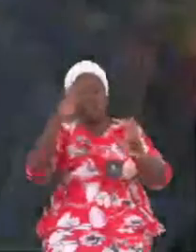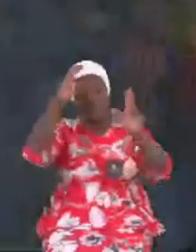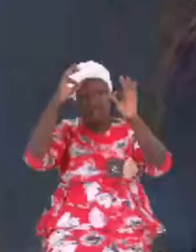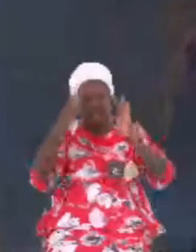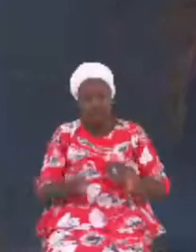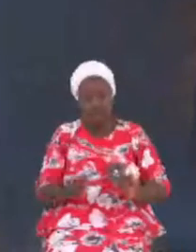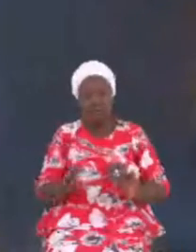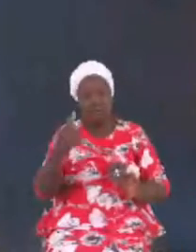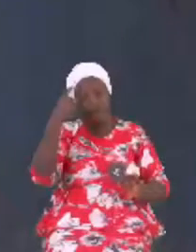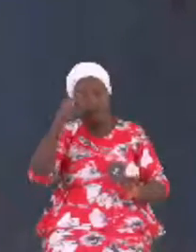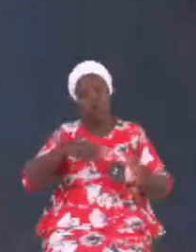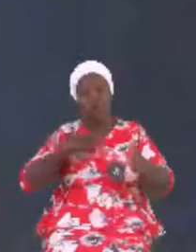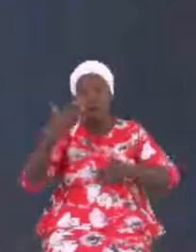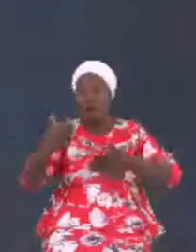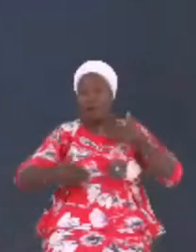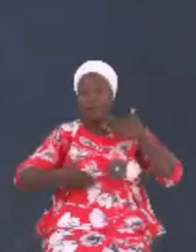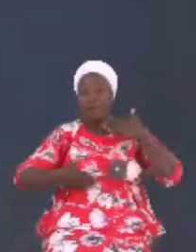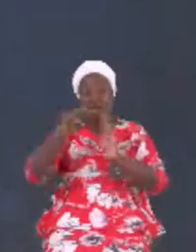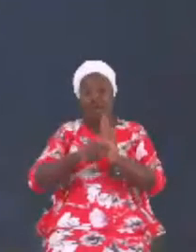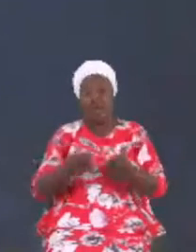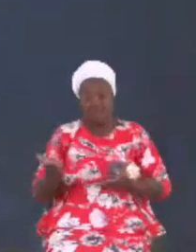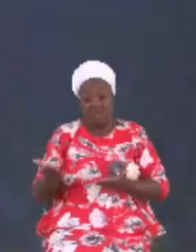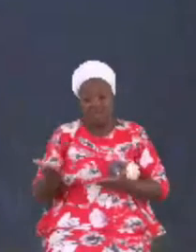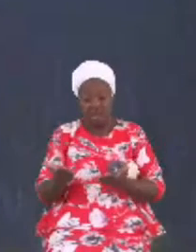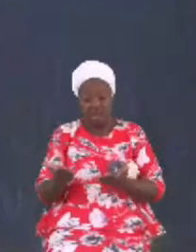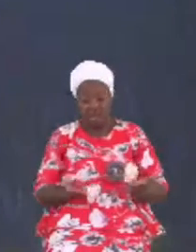bonheur ici-bas et dans l'au-delà.